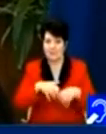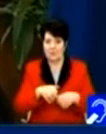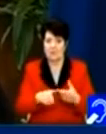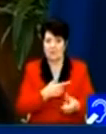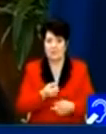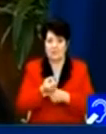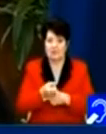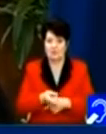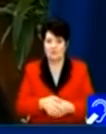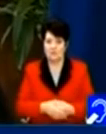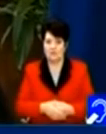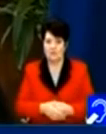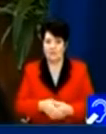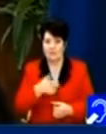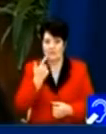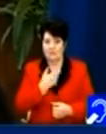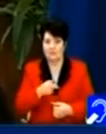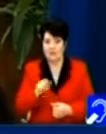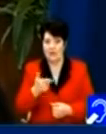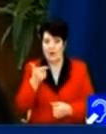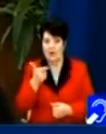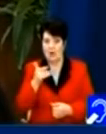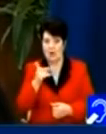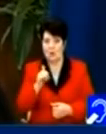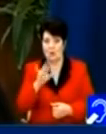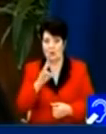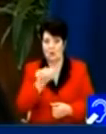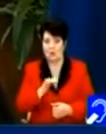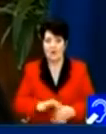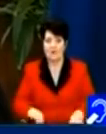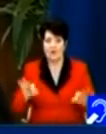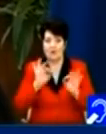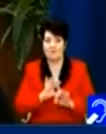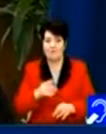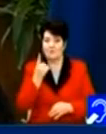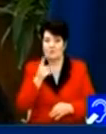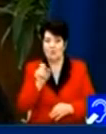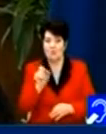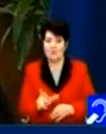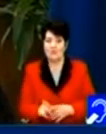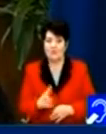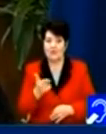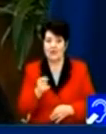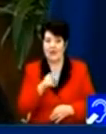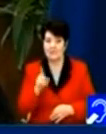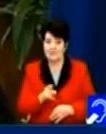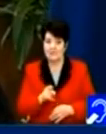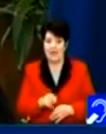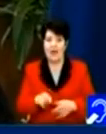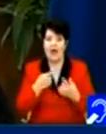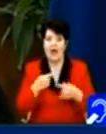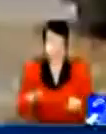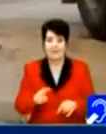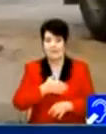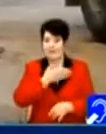pe geam. La gunoiul acela care s-a evacuat ieri nu a fost depistat nicio butelie de gaz. Și altele